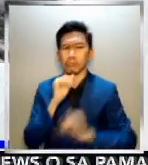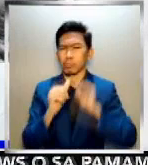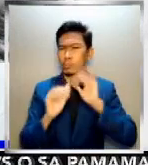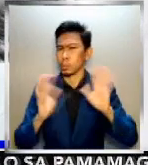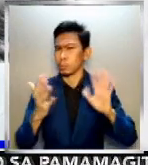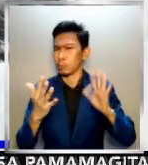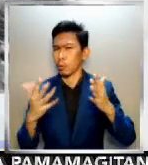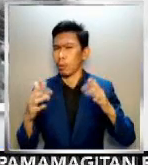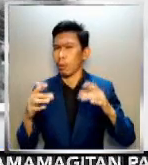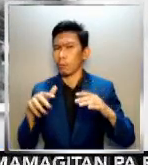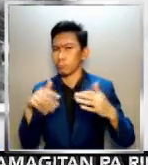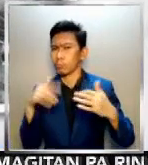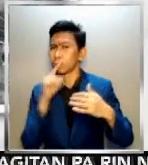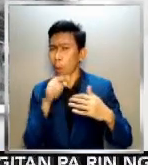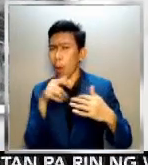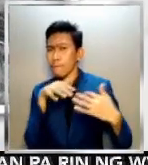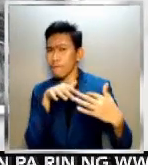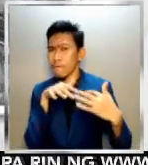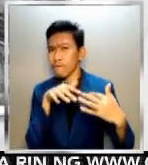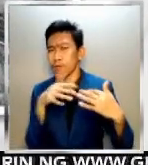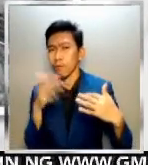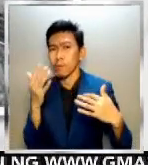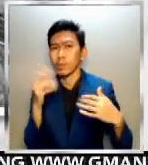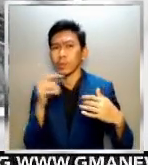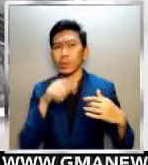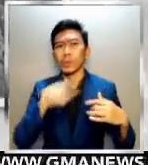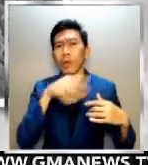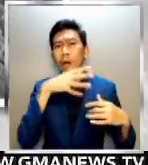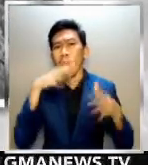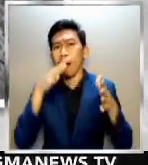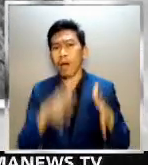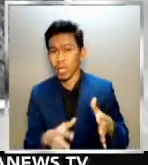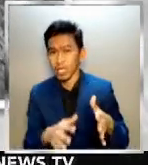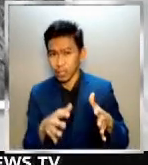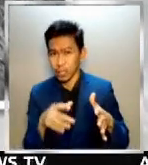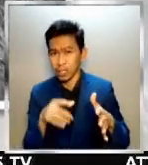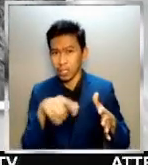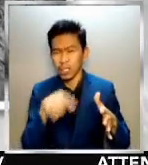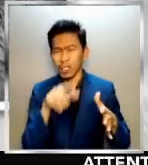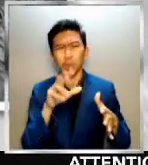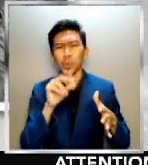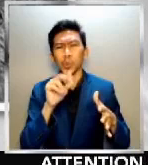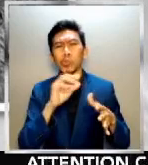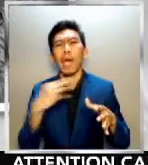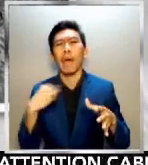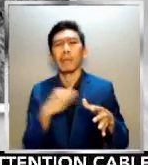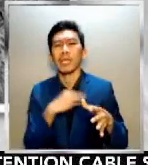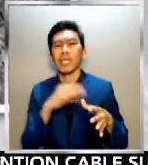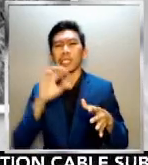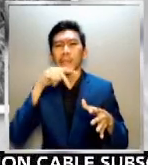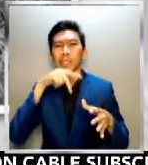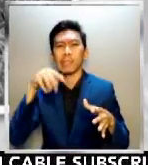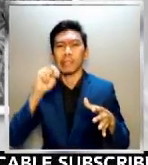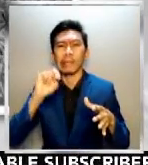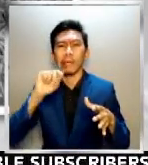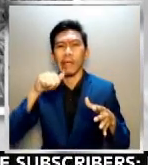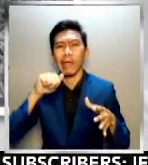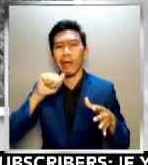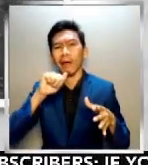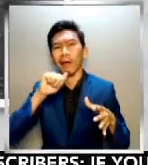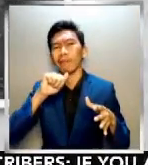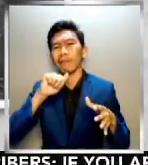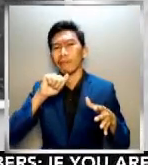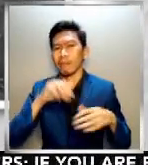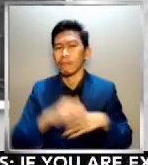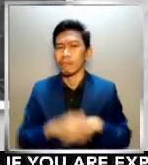ang nangyari. Hindi raw magsasaka ang mga nasawi, kundi mga miyembro umano ng CPP-NPA. Ayon sa National Task Force